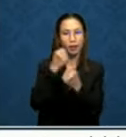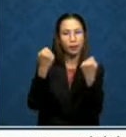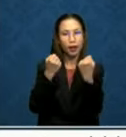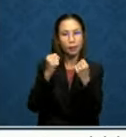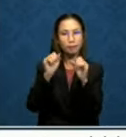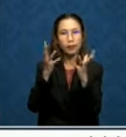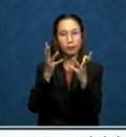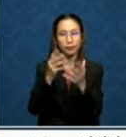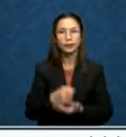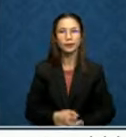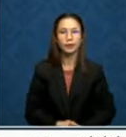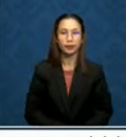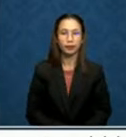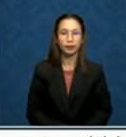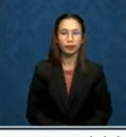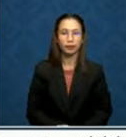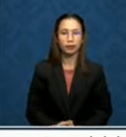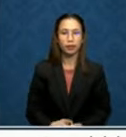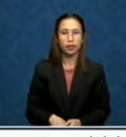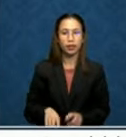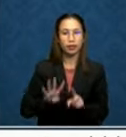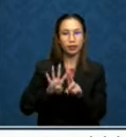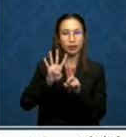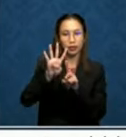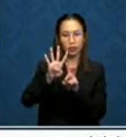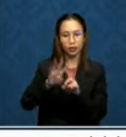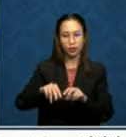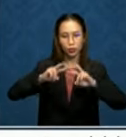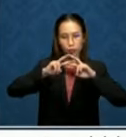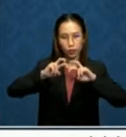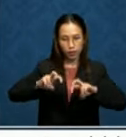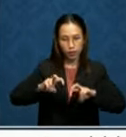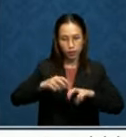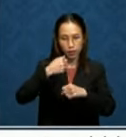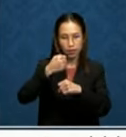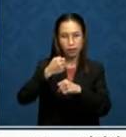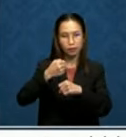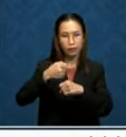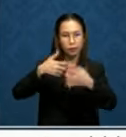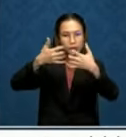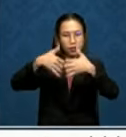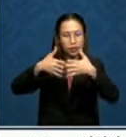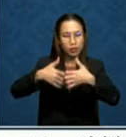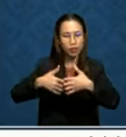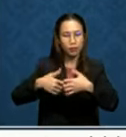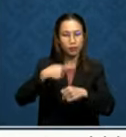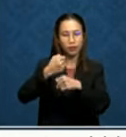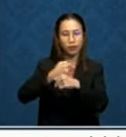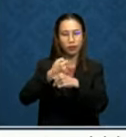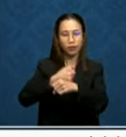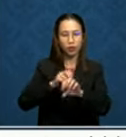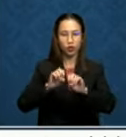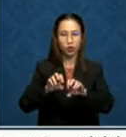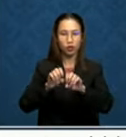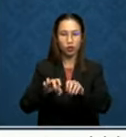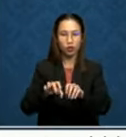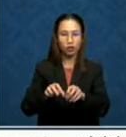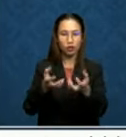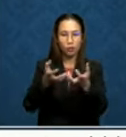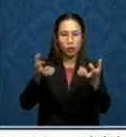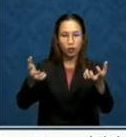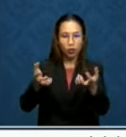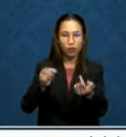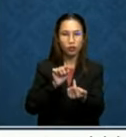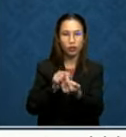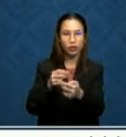ไร้คนขับ 4. วิจัยและพัฒนาเครื่องช่วยฝึกสำหรับการสอนวิชาอาวุธศึกษาด้วยเทคโนโลยี